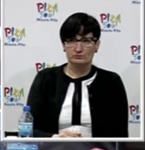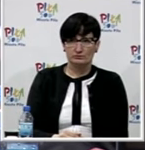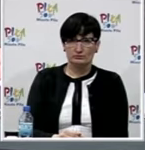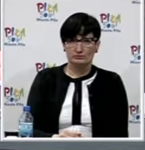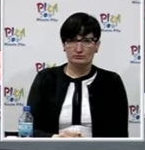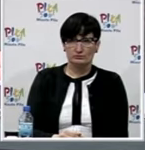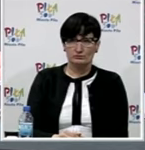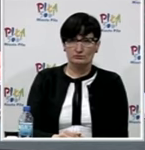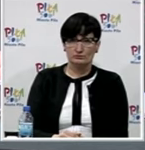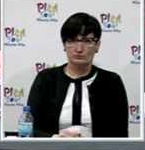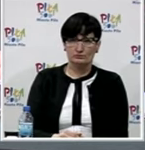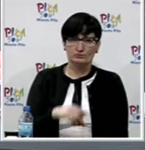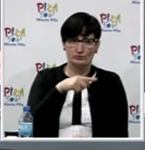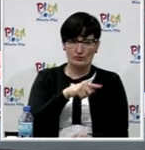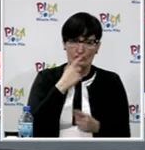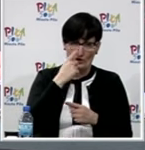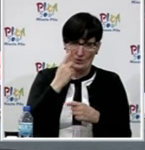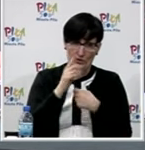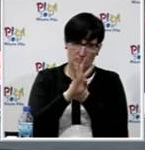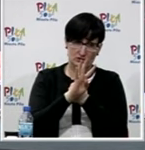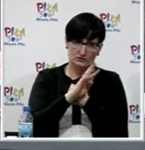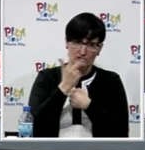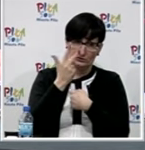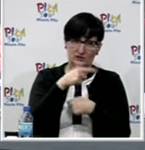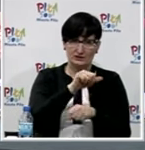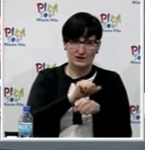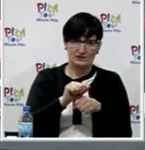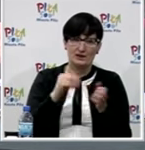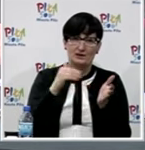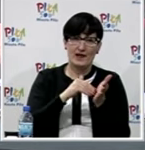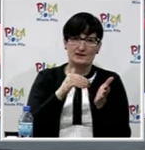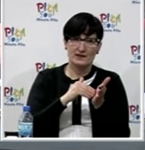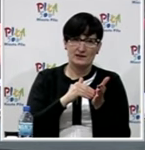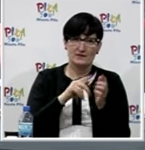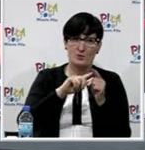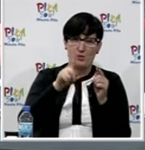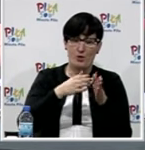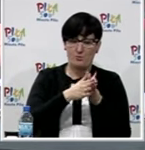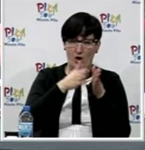Bardzo proszę, panie dyrektor. Działka 93 to jest rezerwa przeznaczona pod poszerzenie pasa